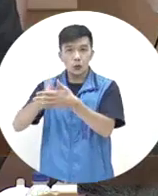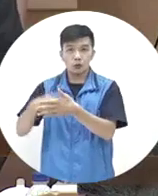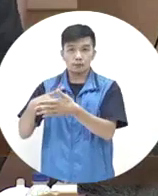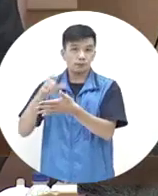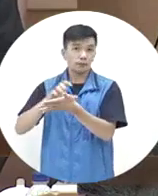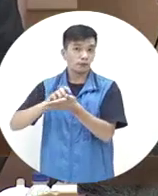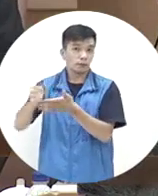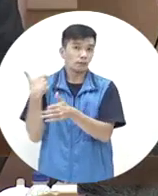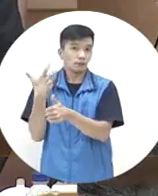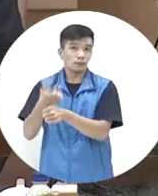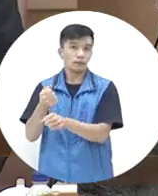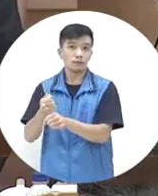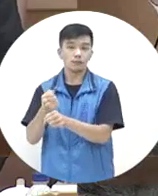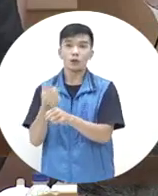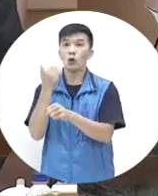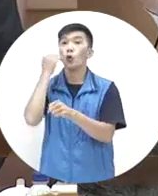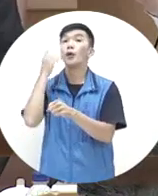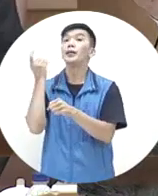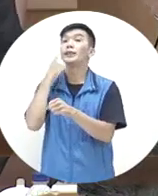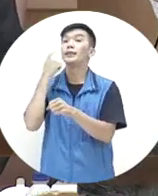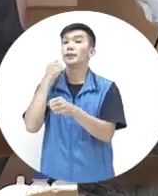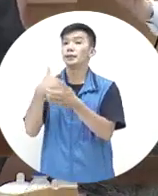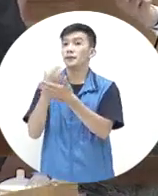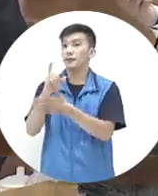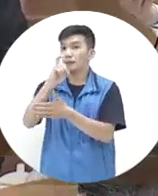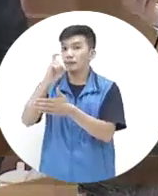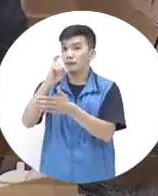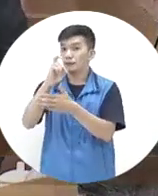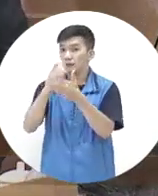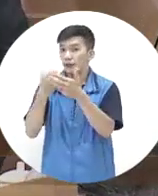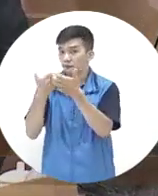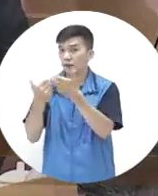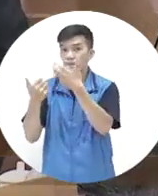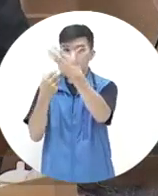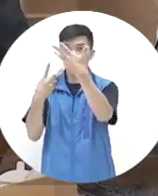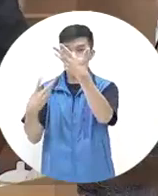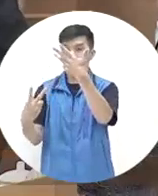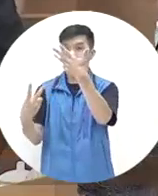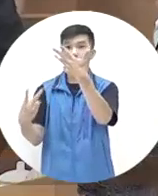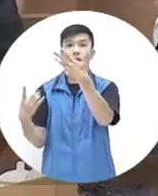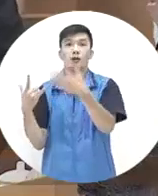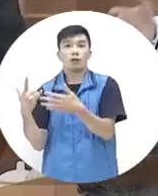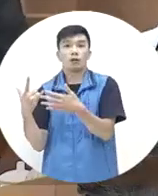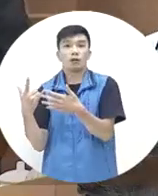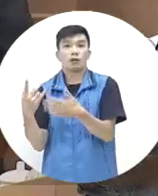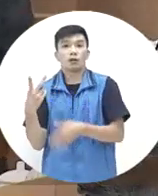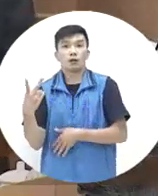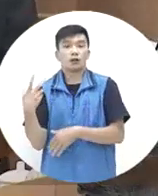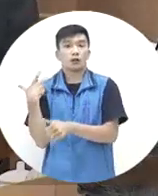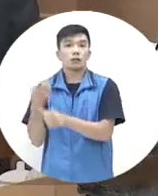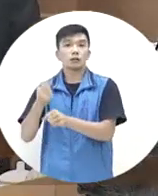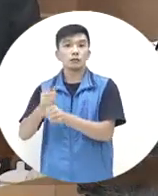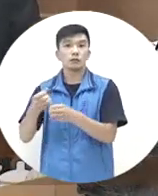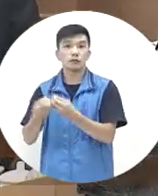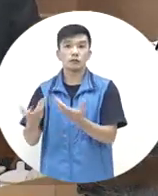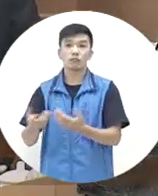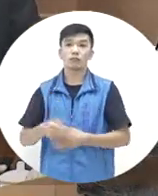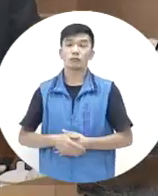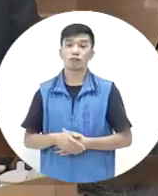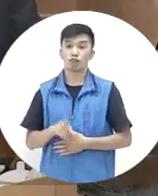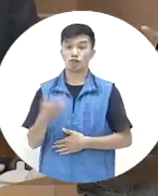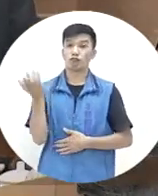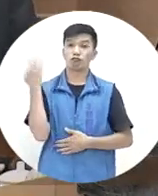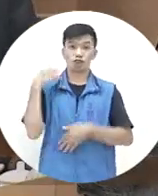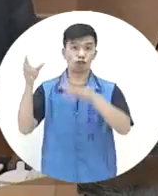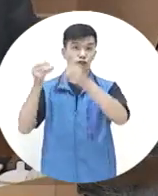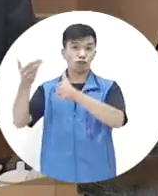那剩余的那2项，我不敢说，譬如说50亿， 还没到那个阶段。 没有没有，我是想说，因为这是你们提供给我的资料嘛，